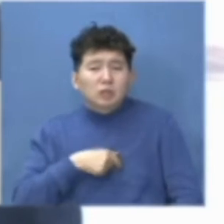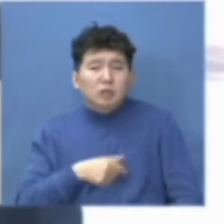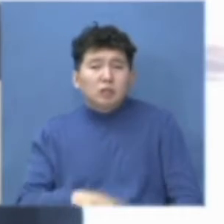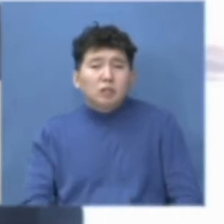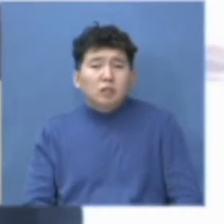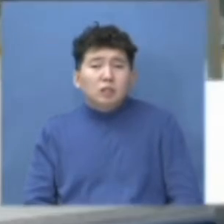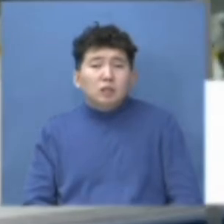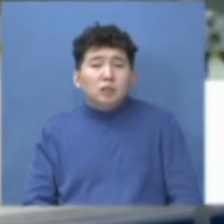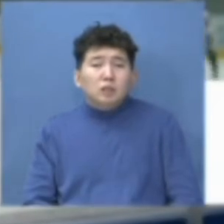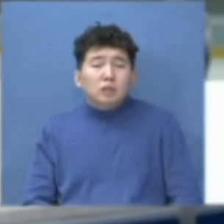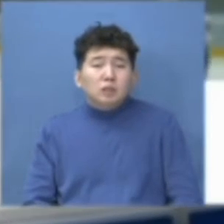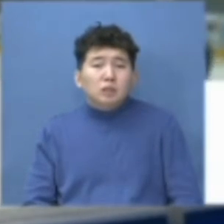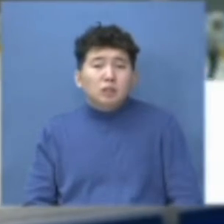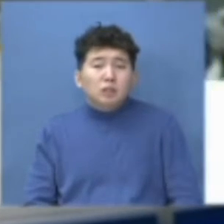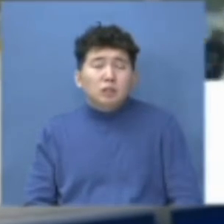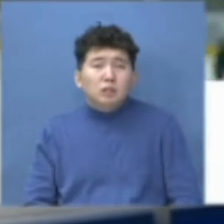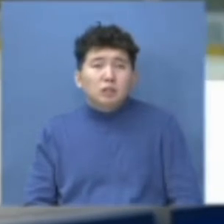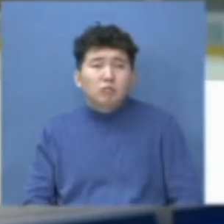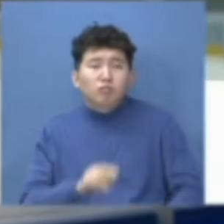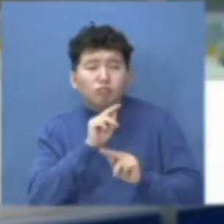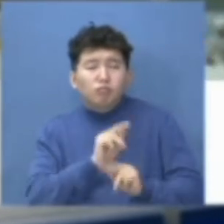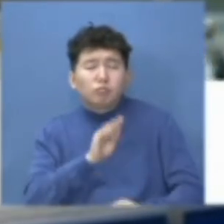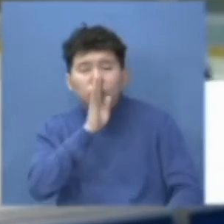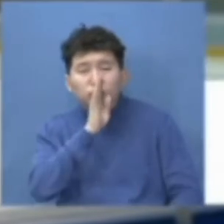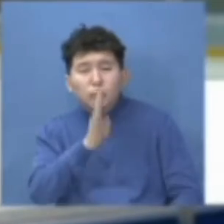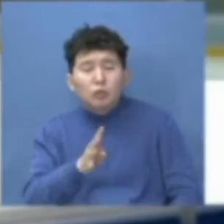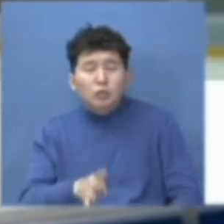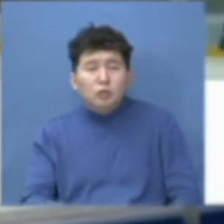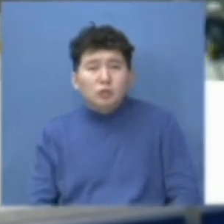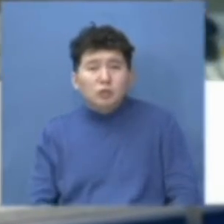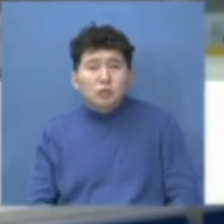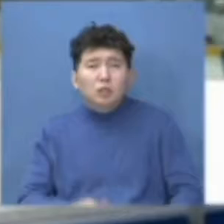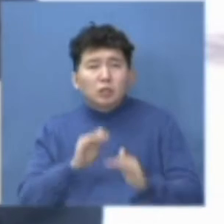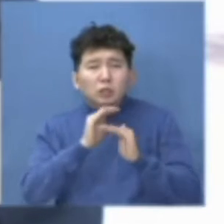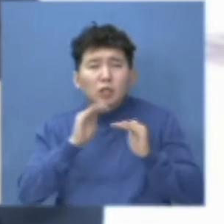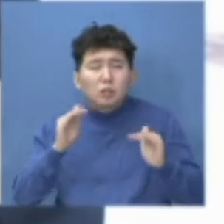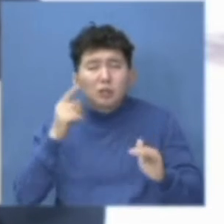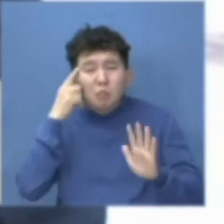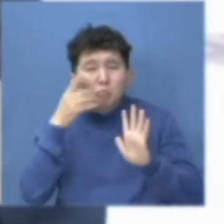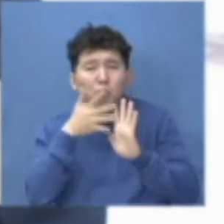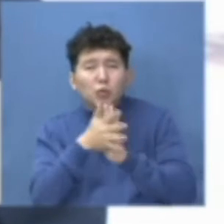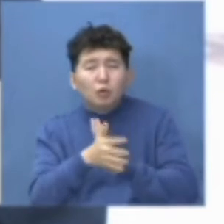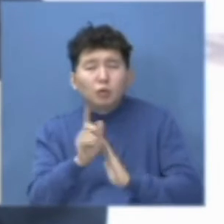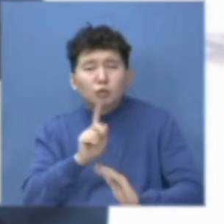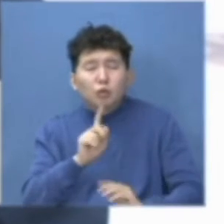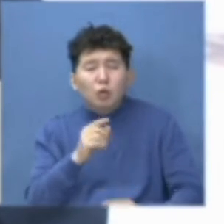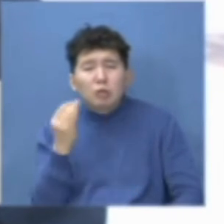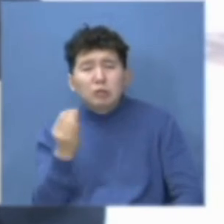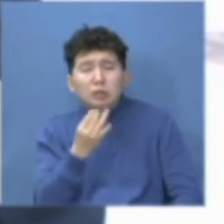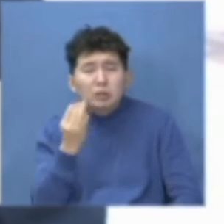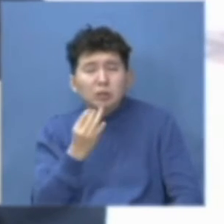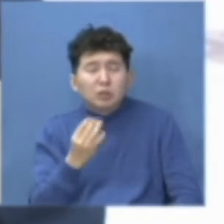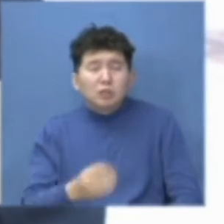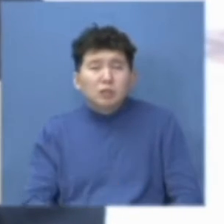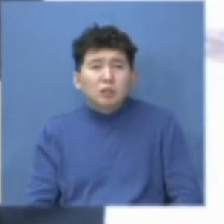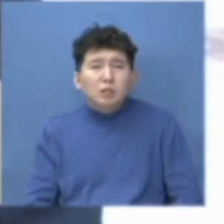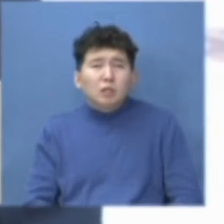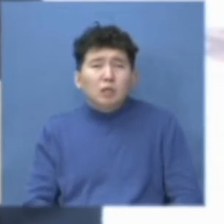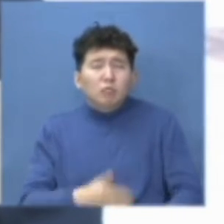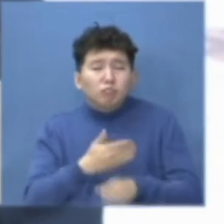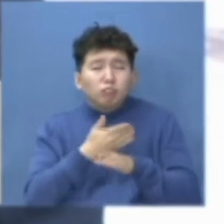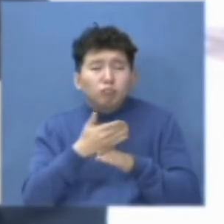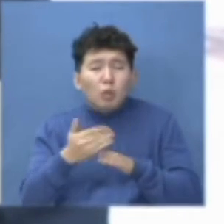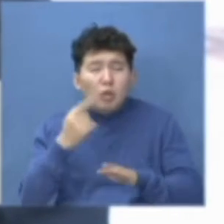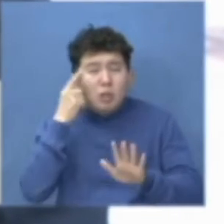как меня поставили, все, я работаю уже 4 года с ними. С детства я уже понял, что это для меня интересно, потом уже чуть подрос, я уже понял,